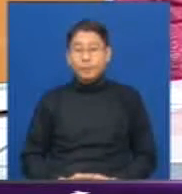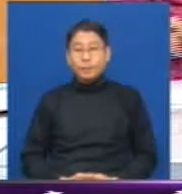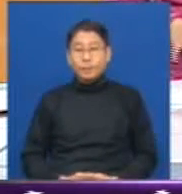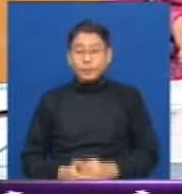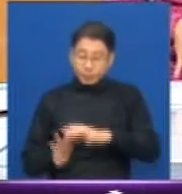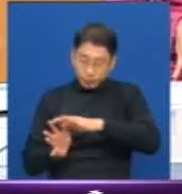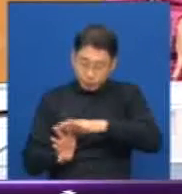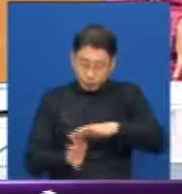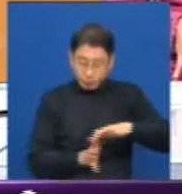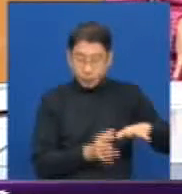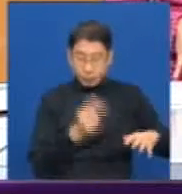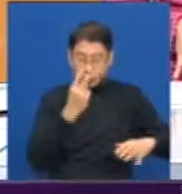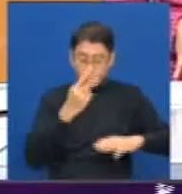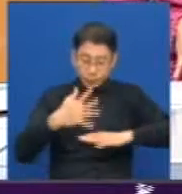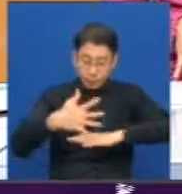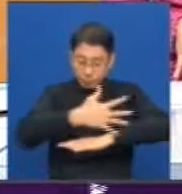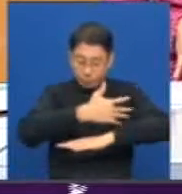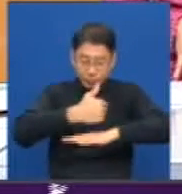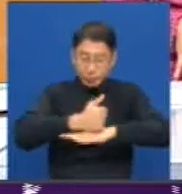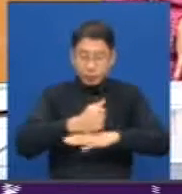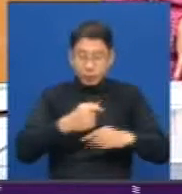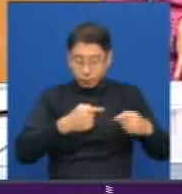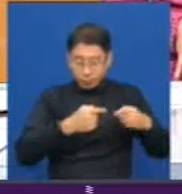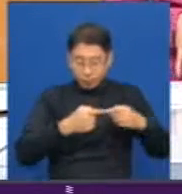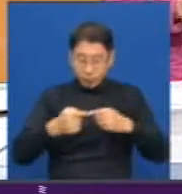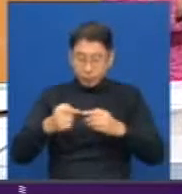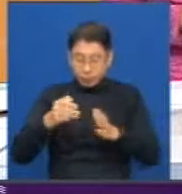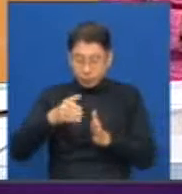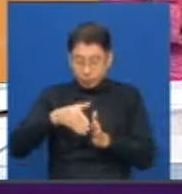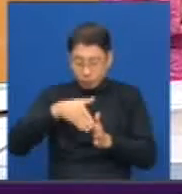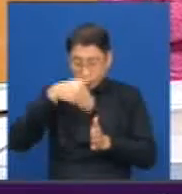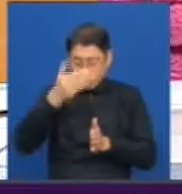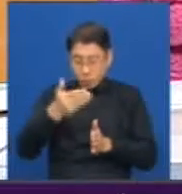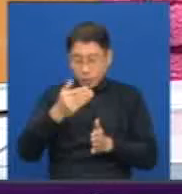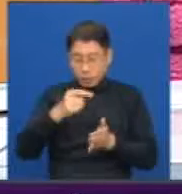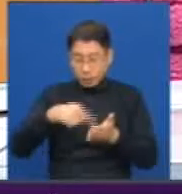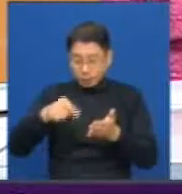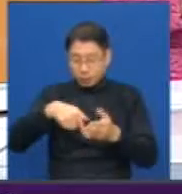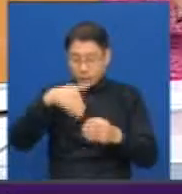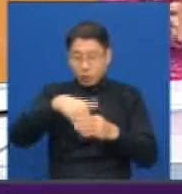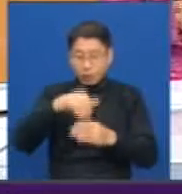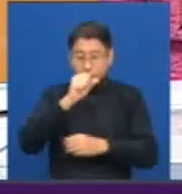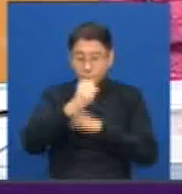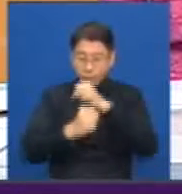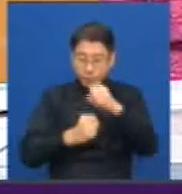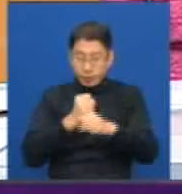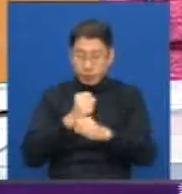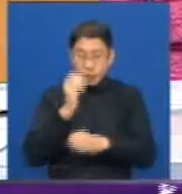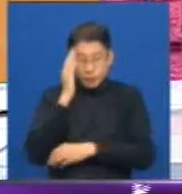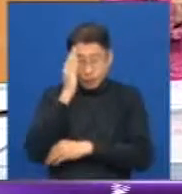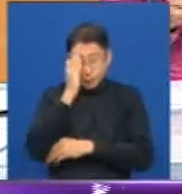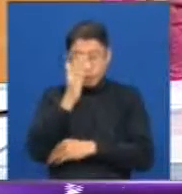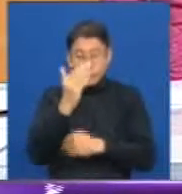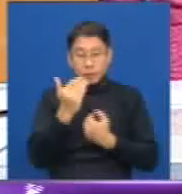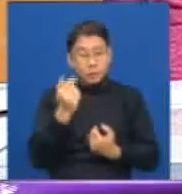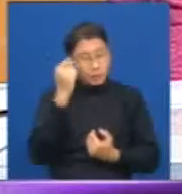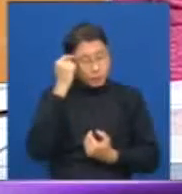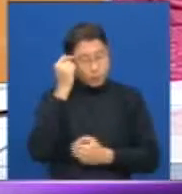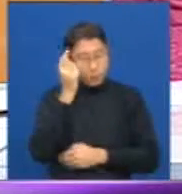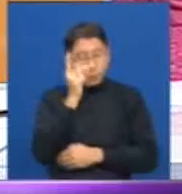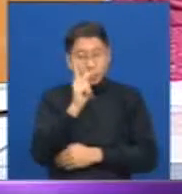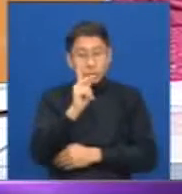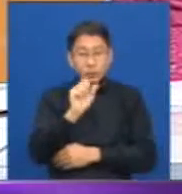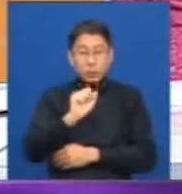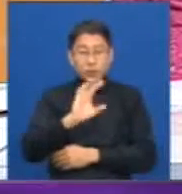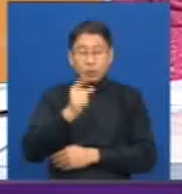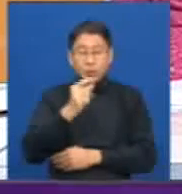ยังคงติดตามสถานการณ์การเมืองกันอย่างต่อเนื่องนะคะก่อนที่จะมีการเลือกตั้งจะมีขึ้นในปี2558ก็คือปีหน้านี่เองนะคะคสช.ก็ให้ความสำ